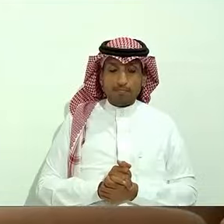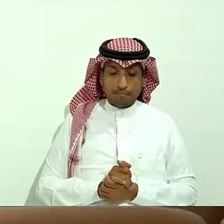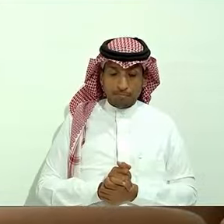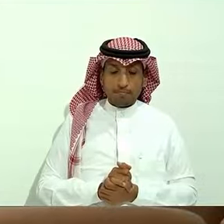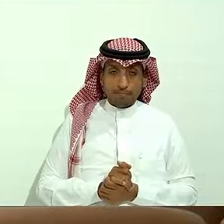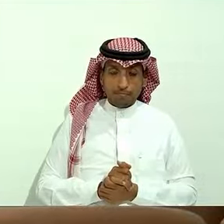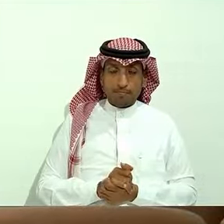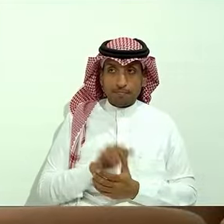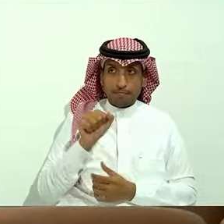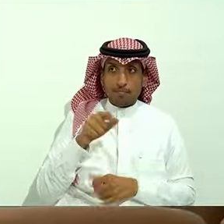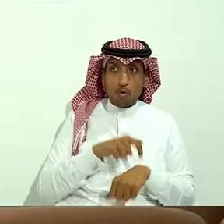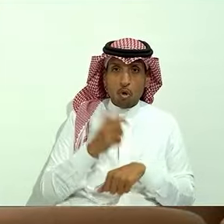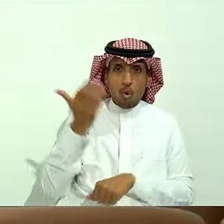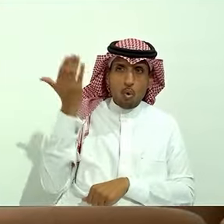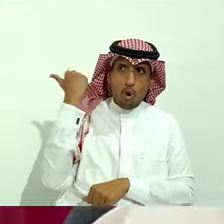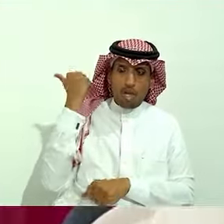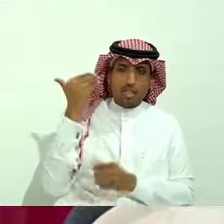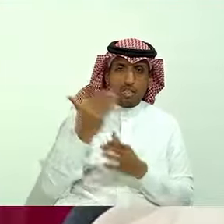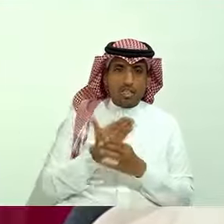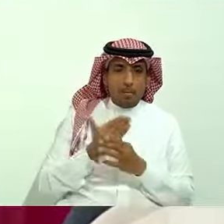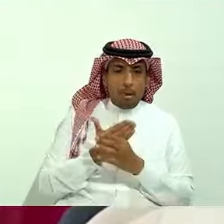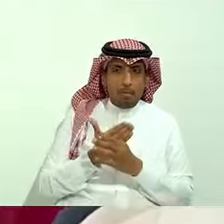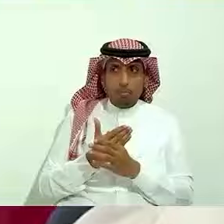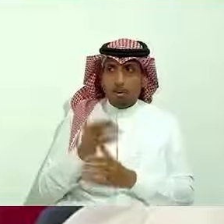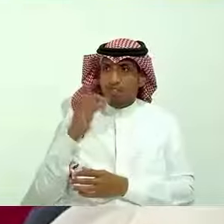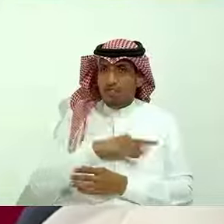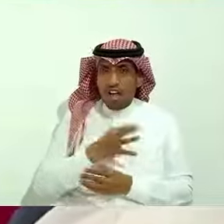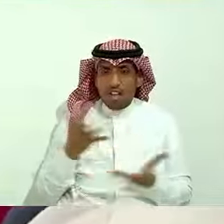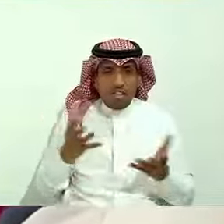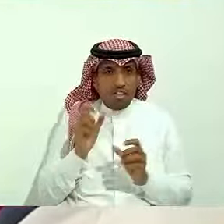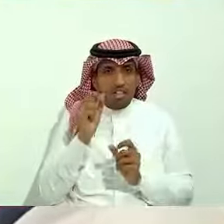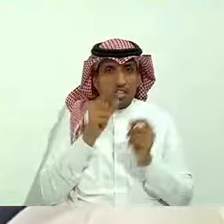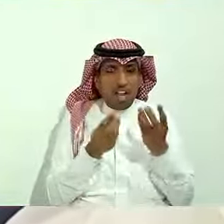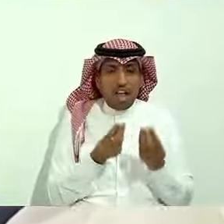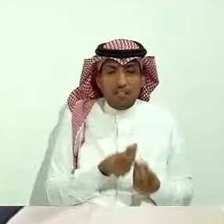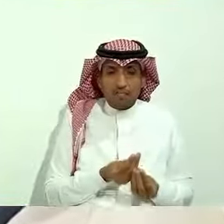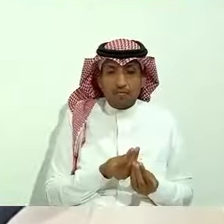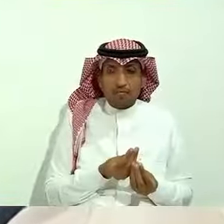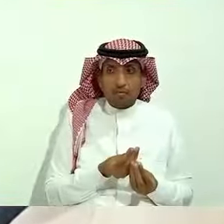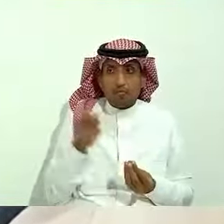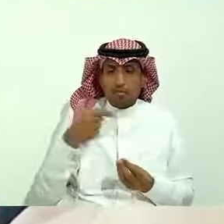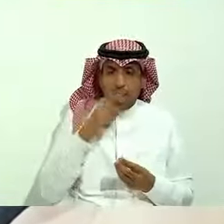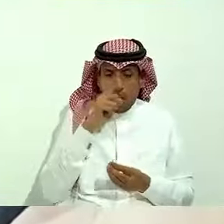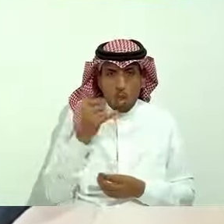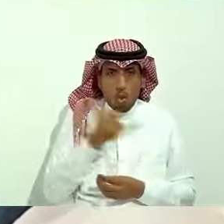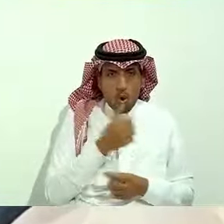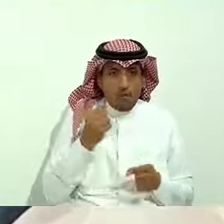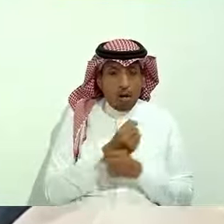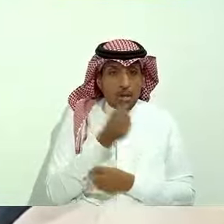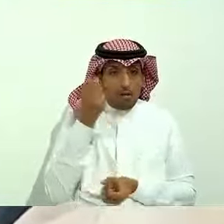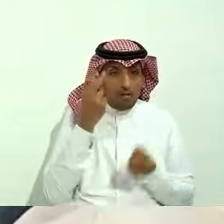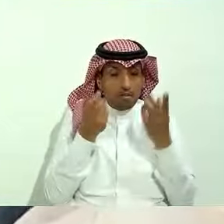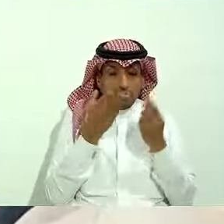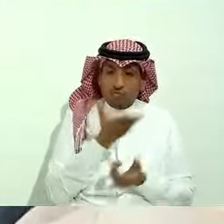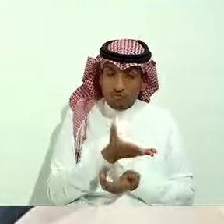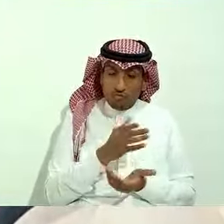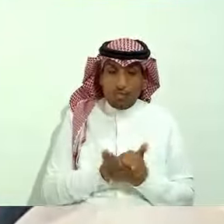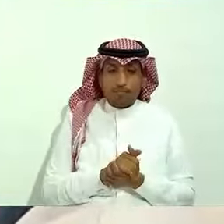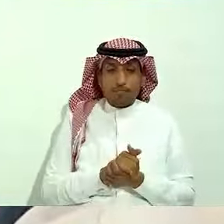الوقت حدهم يمكن كانت المصادر ما هي متوفرة بشكل كبير، فكانوا اضطرهم أنهم يبدعون،